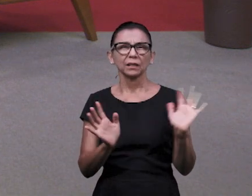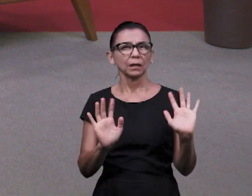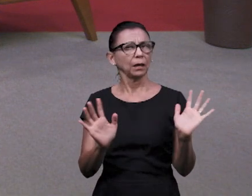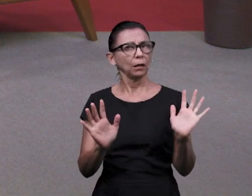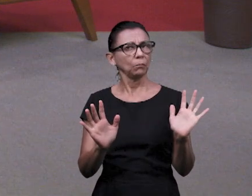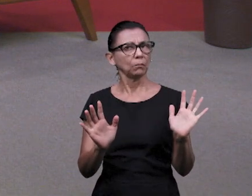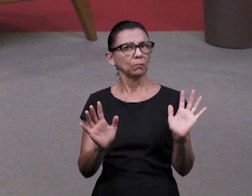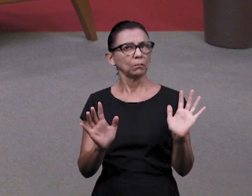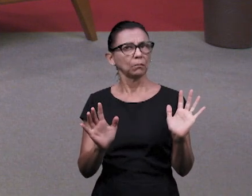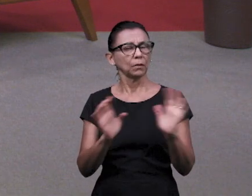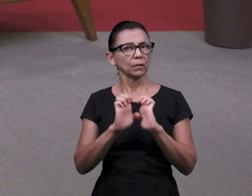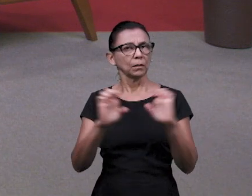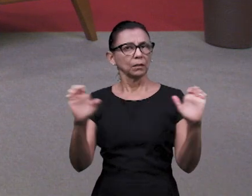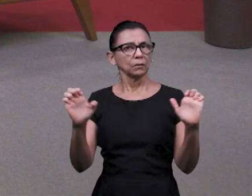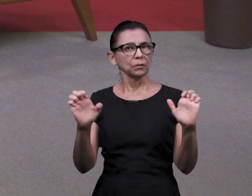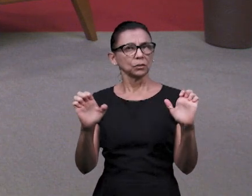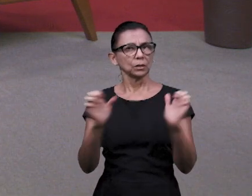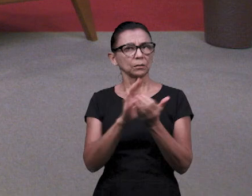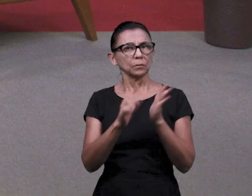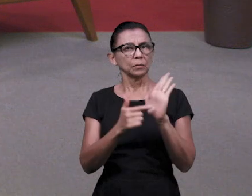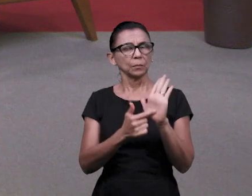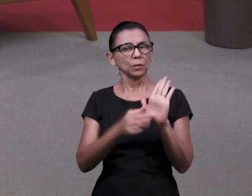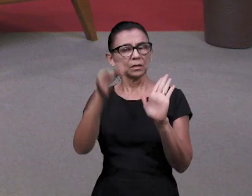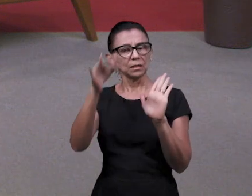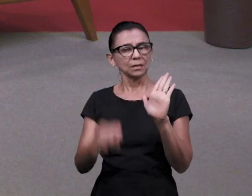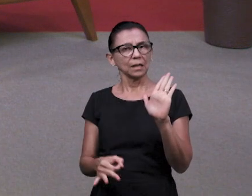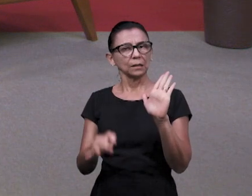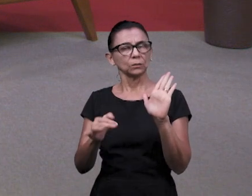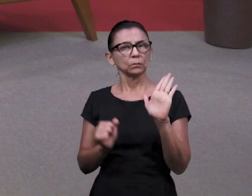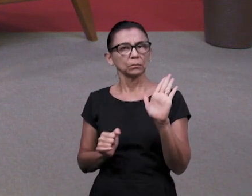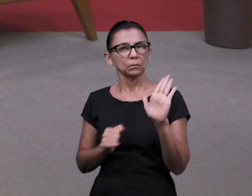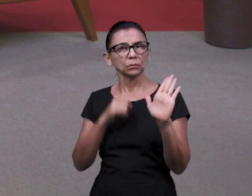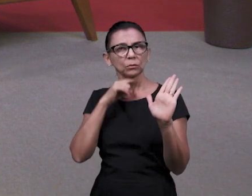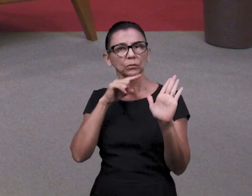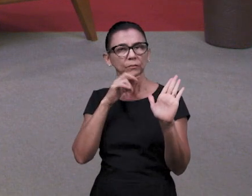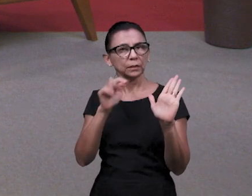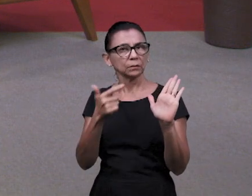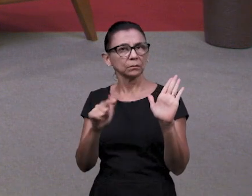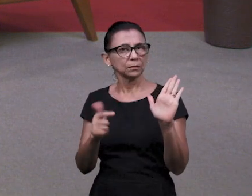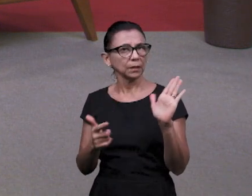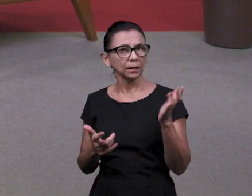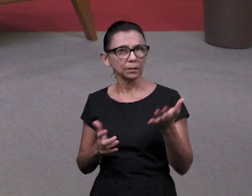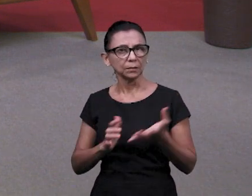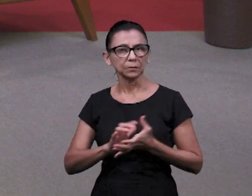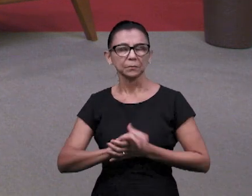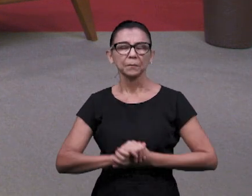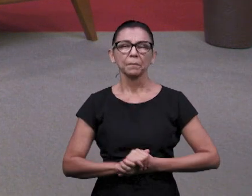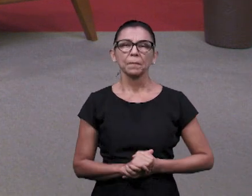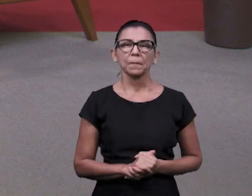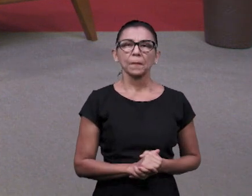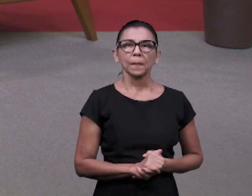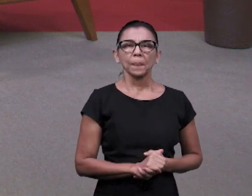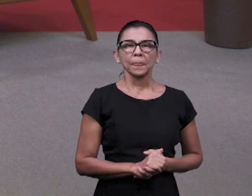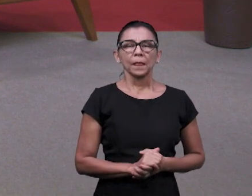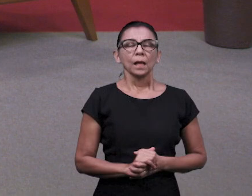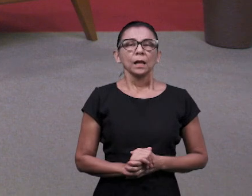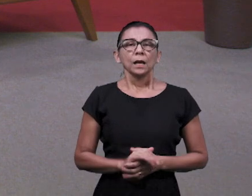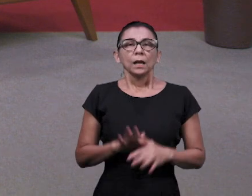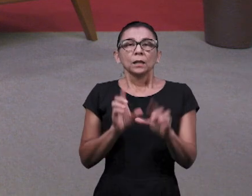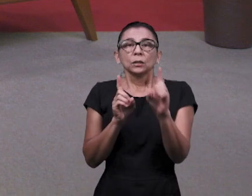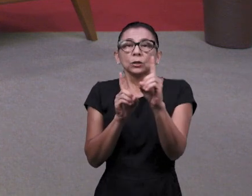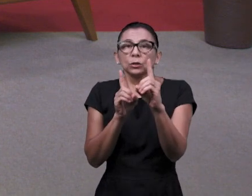l'évangile est très bien défini dans la parole. Il y a une expression qui est la doctrine, c'est-à-dire